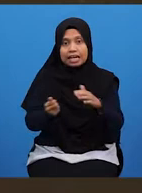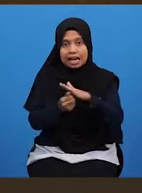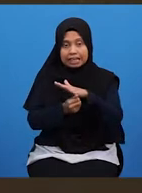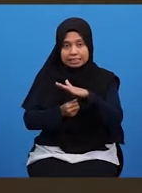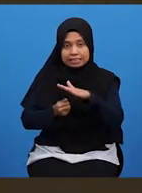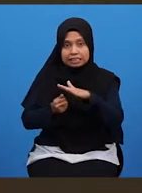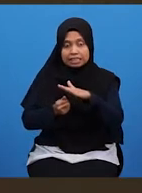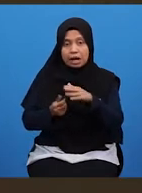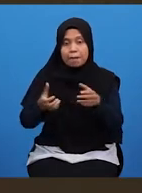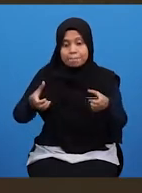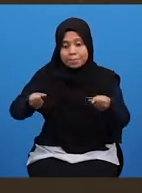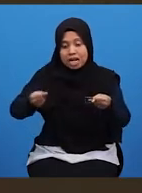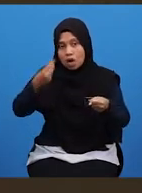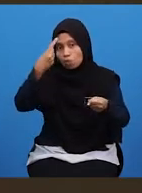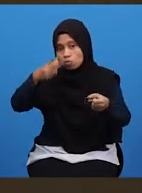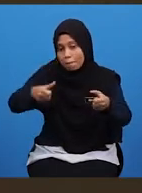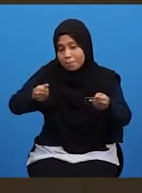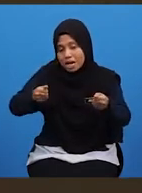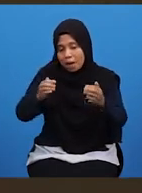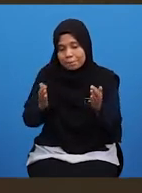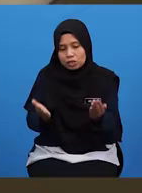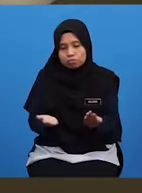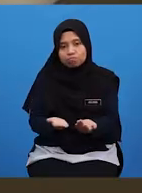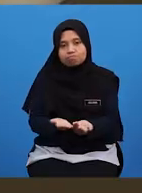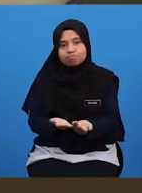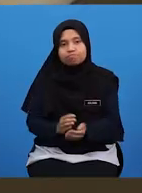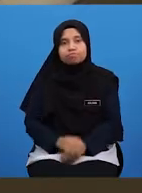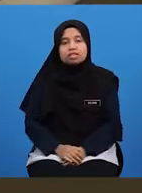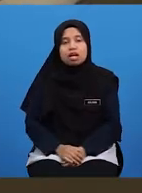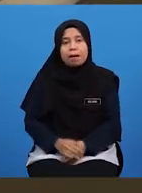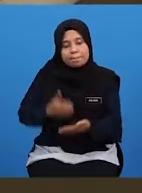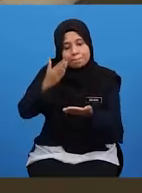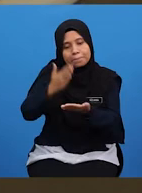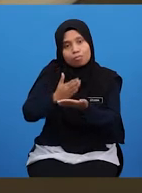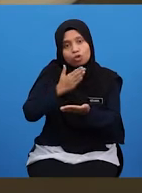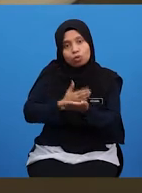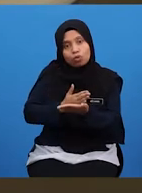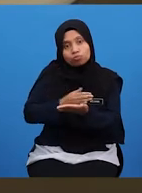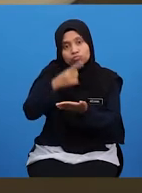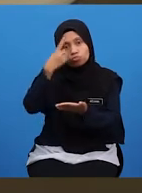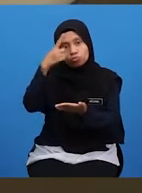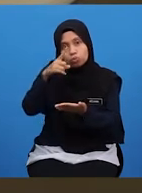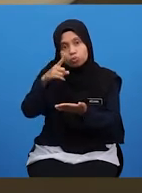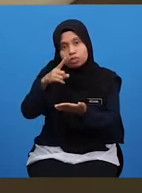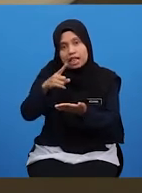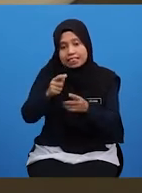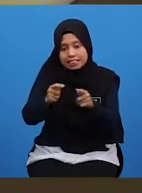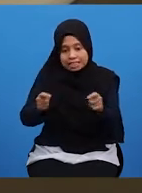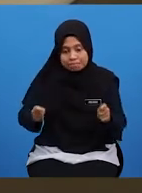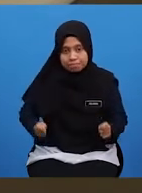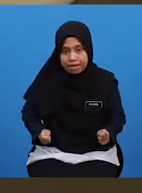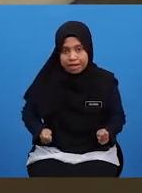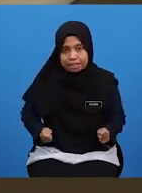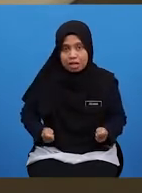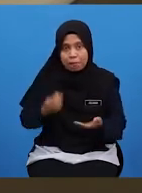untuk memegang periuk peluburan yang panas. Papan pemotong, digunakan sebagai tempat